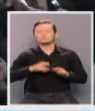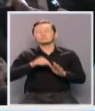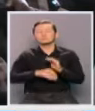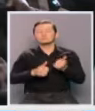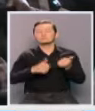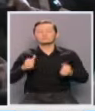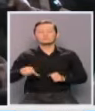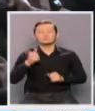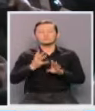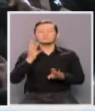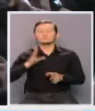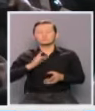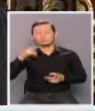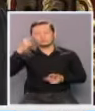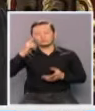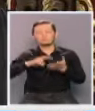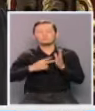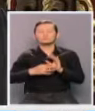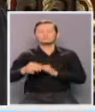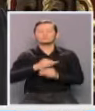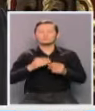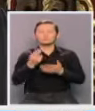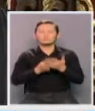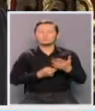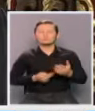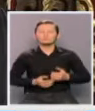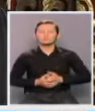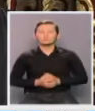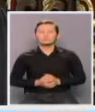Табылды Мукатов поделился со зрителями об искусстве живописи.